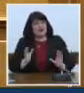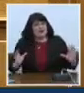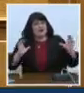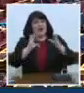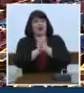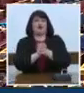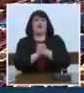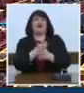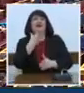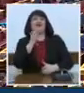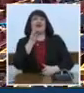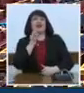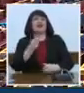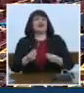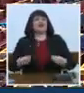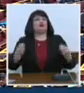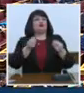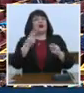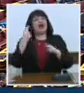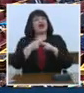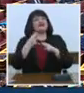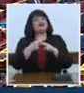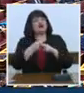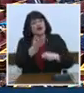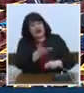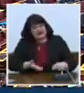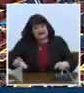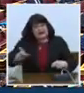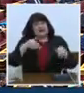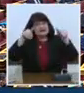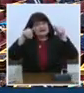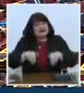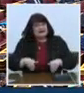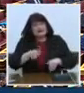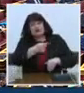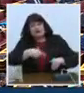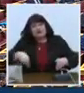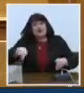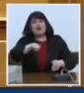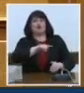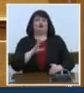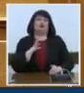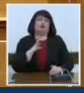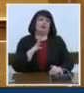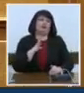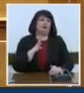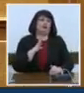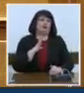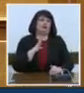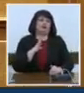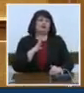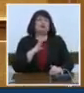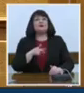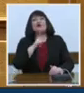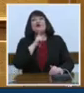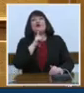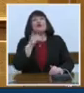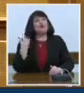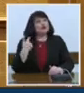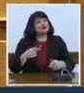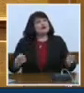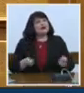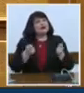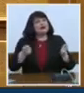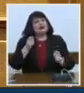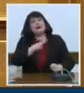ευκαιρίες. Αξιοκρατία, σεβασμό προς όλες και προς όλους. Όπως έχει συμβεί πλέον παντού, συμβαίνει